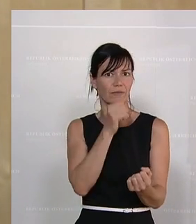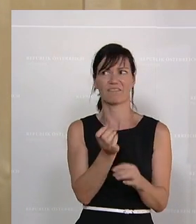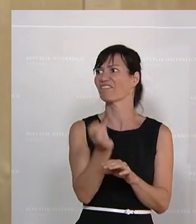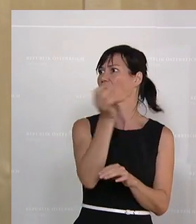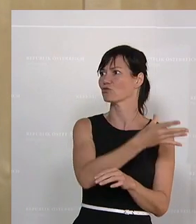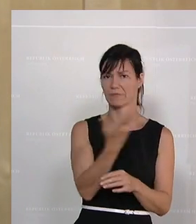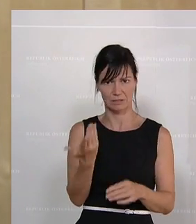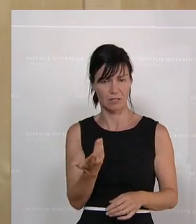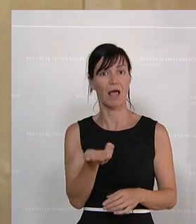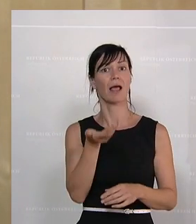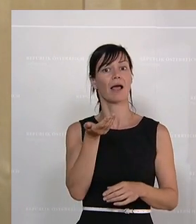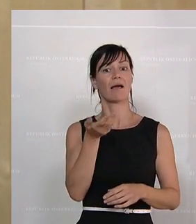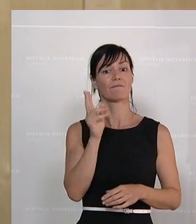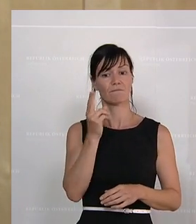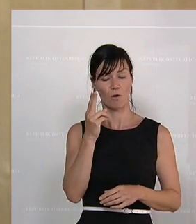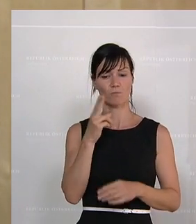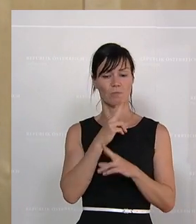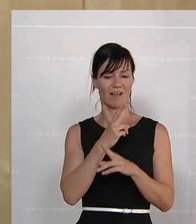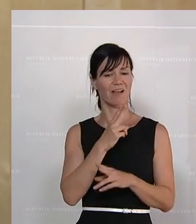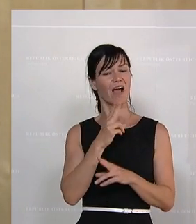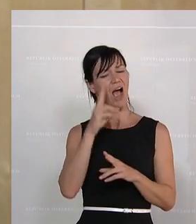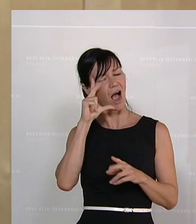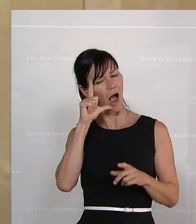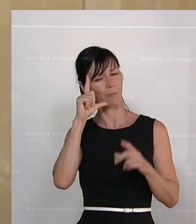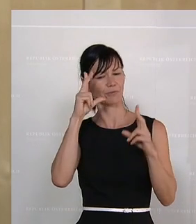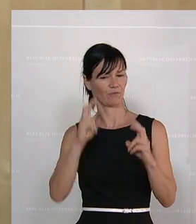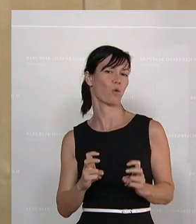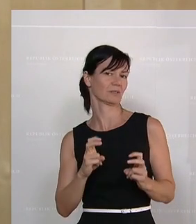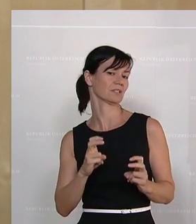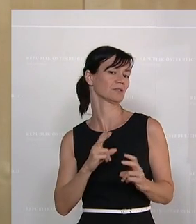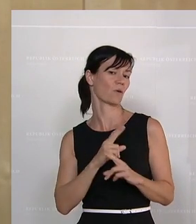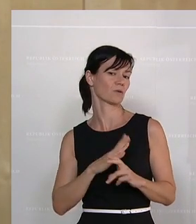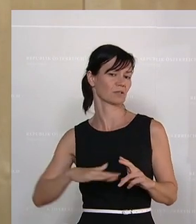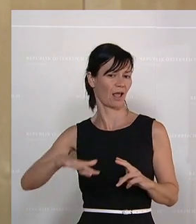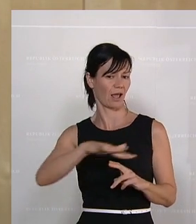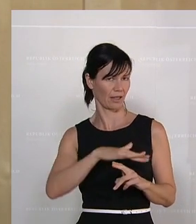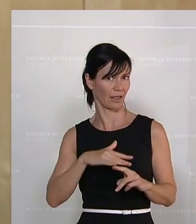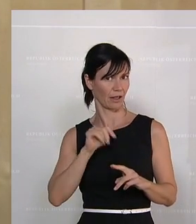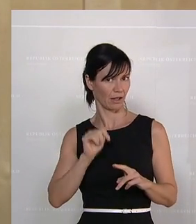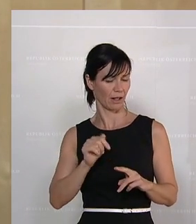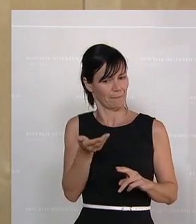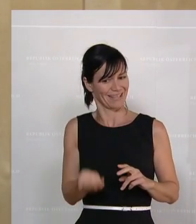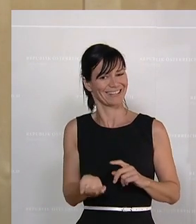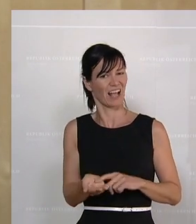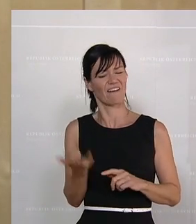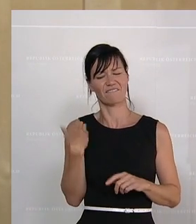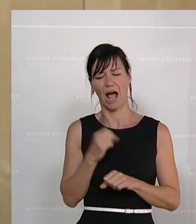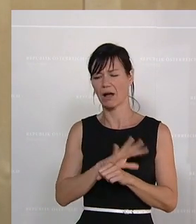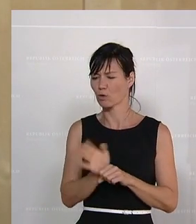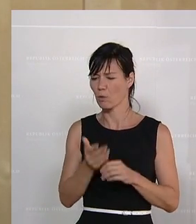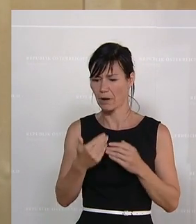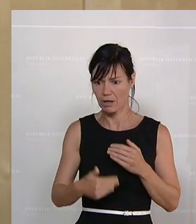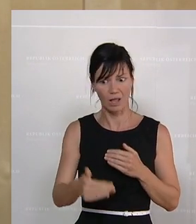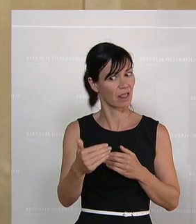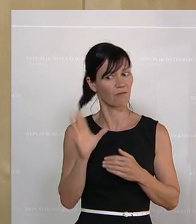sind mieten mit österreichischen hauptwohnsitz die für die nach ausbruch der krone pandemie die wohnung nicht mehr